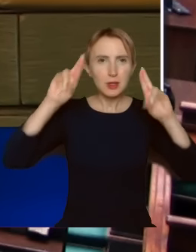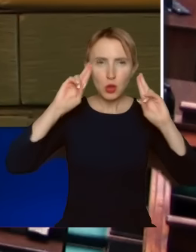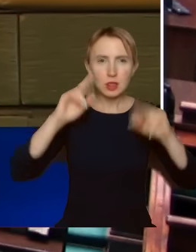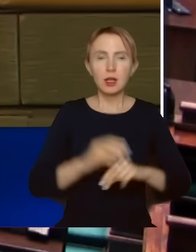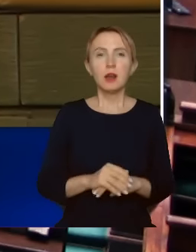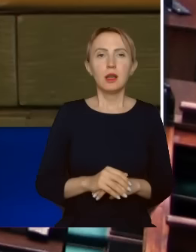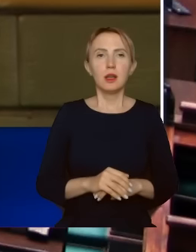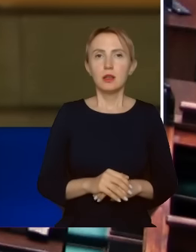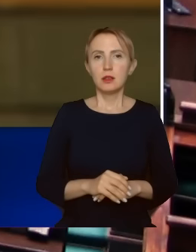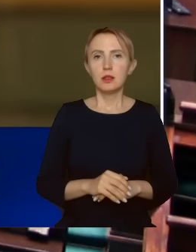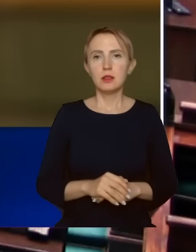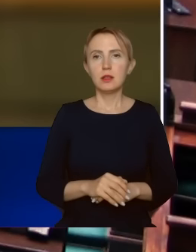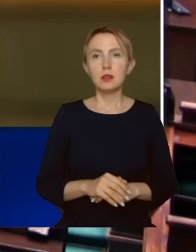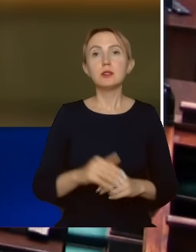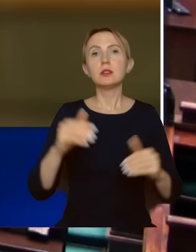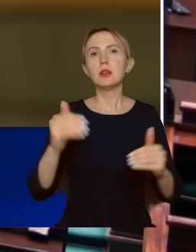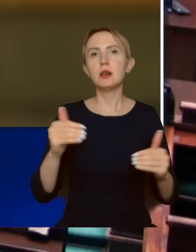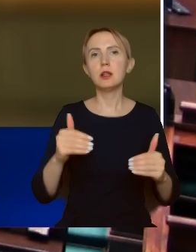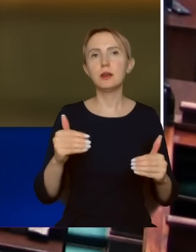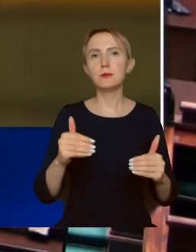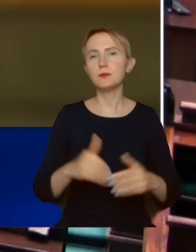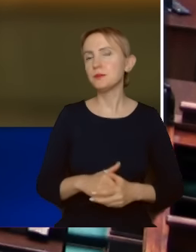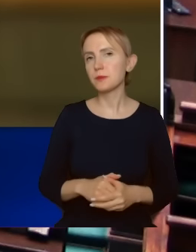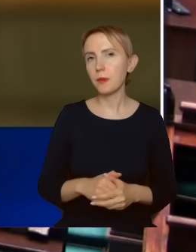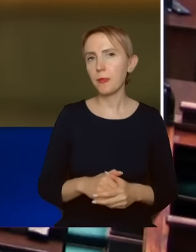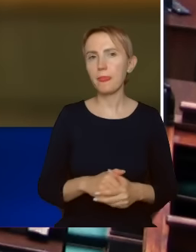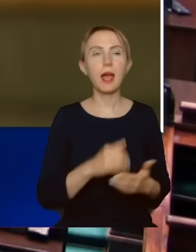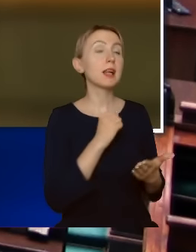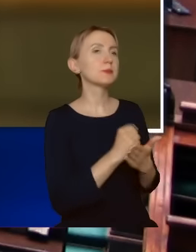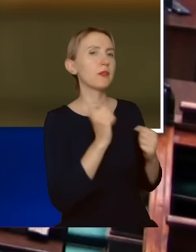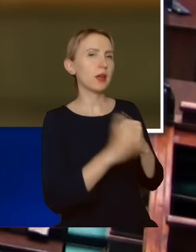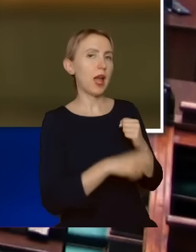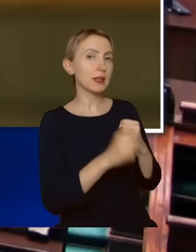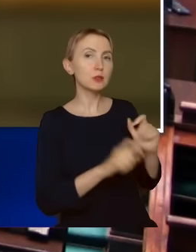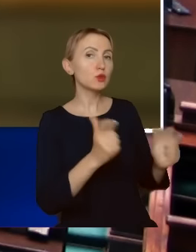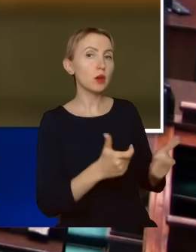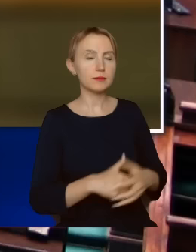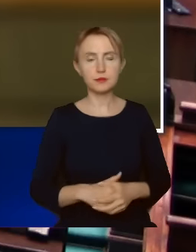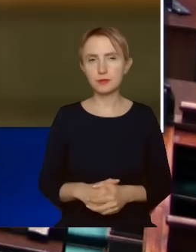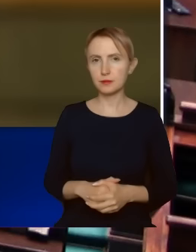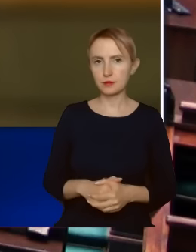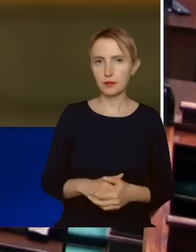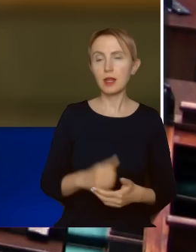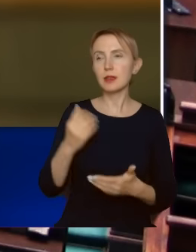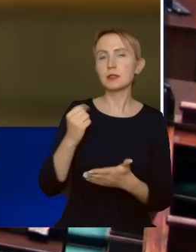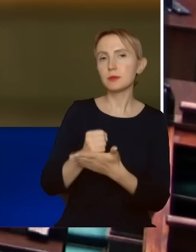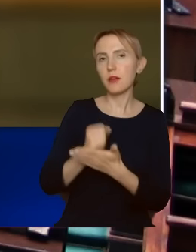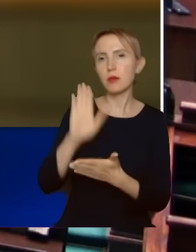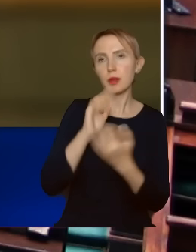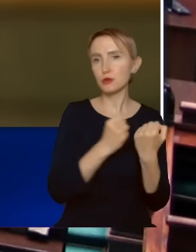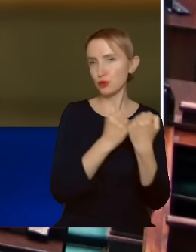stwierdzeniu że być może wadliwie ukształtowane te sprawy pozostaną